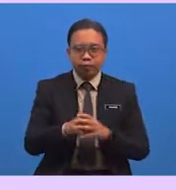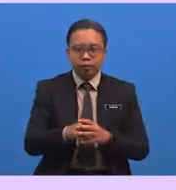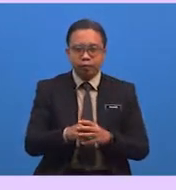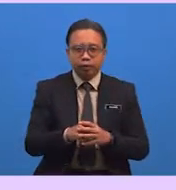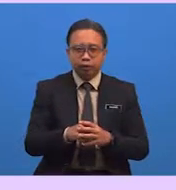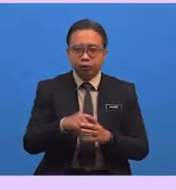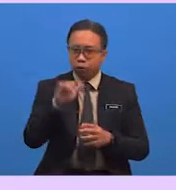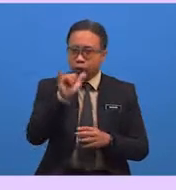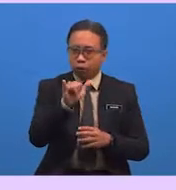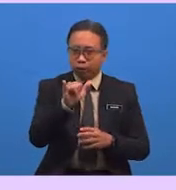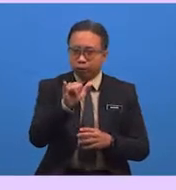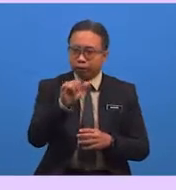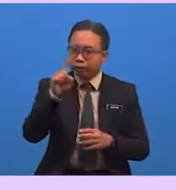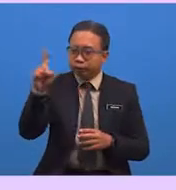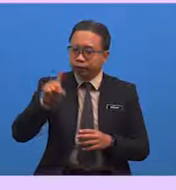Y